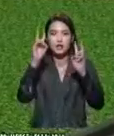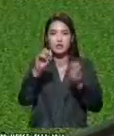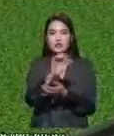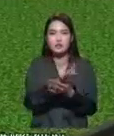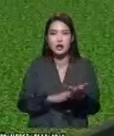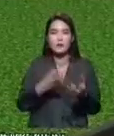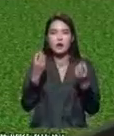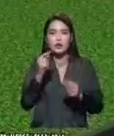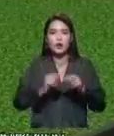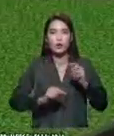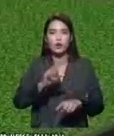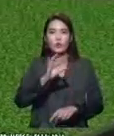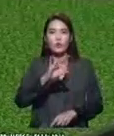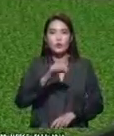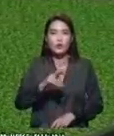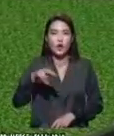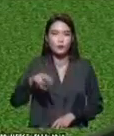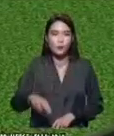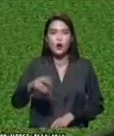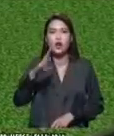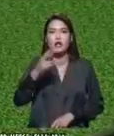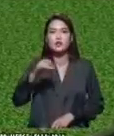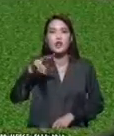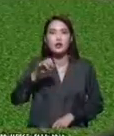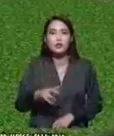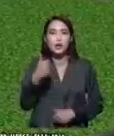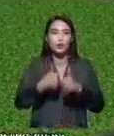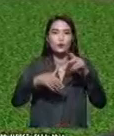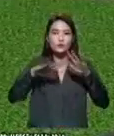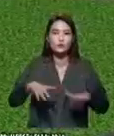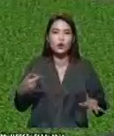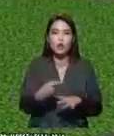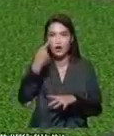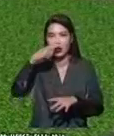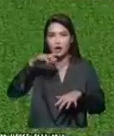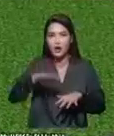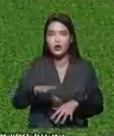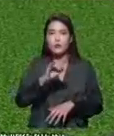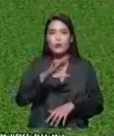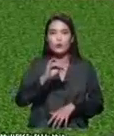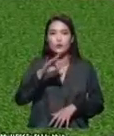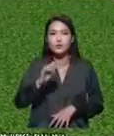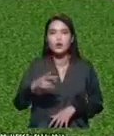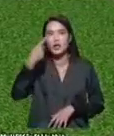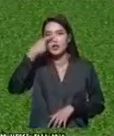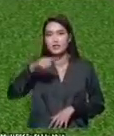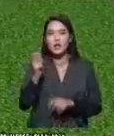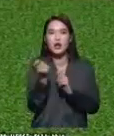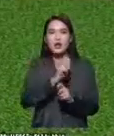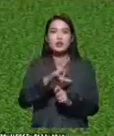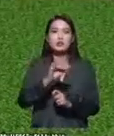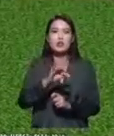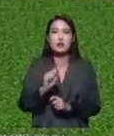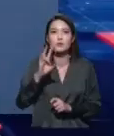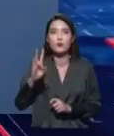жалғастырамыз. Тағы бір отандасымыз Юлия Путинцева Таиландтағы турнирде алғашқы матчын өткізді. Путинцева тай теннисшісі